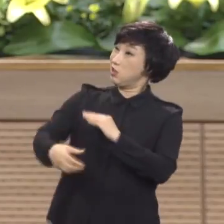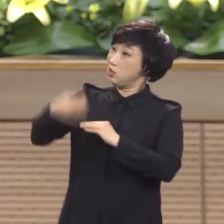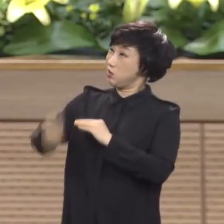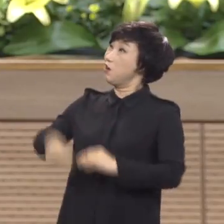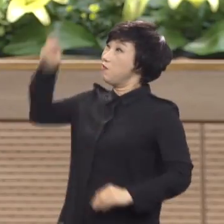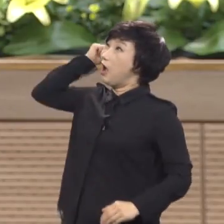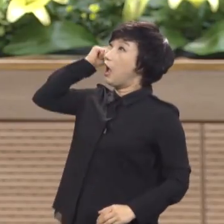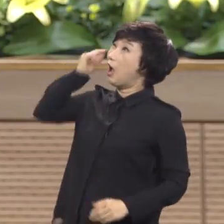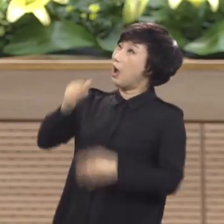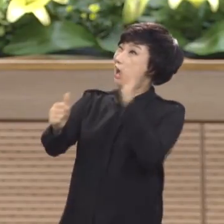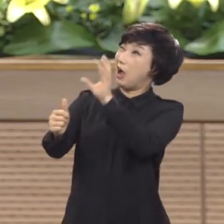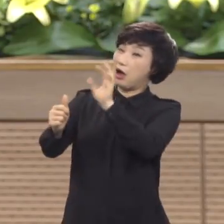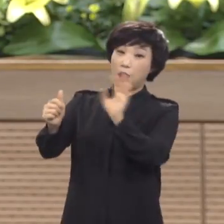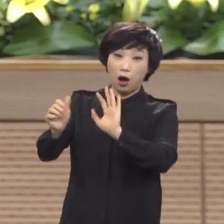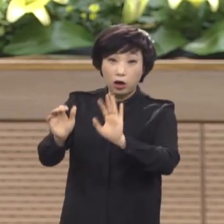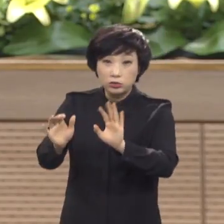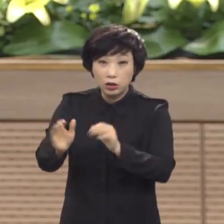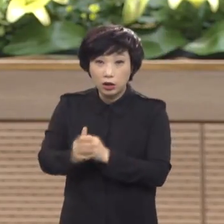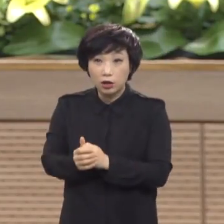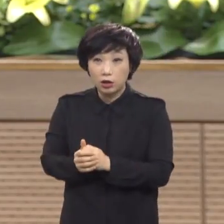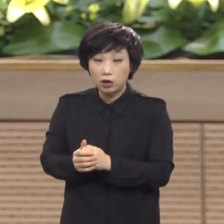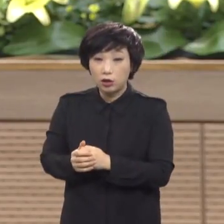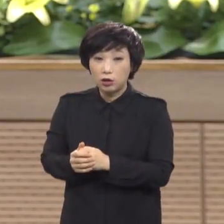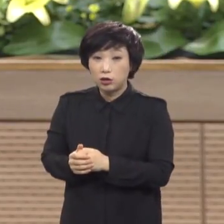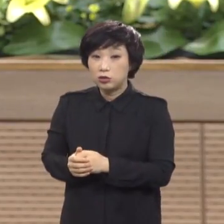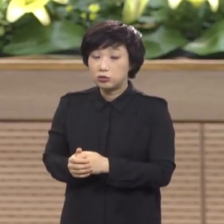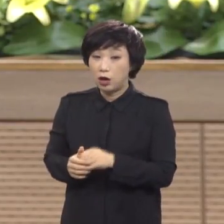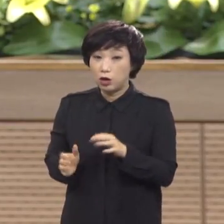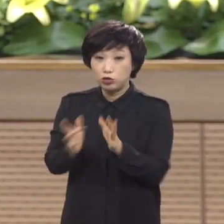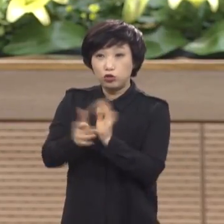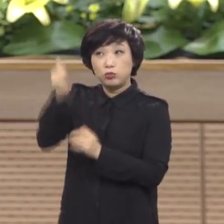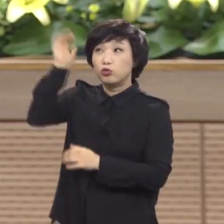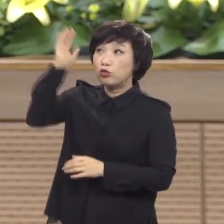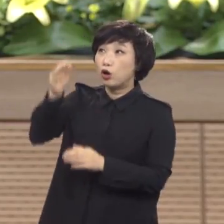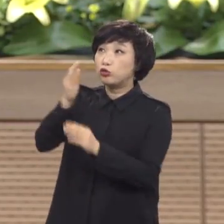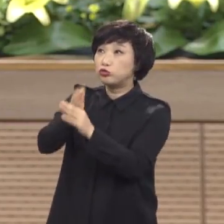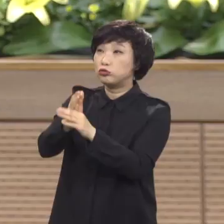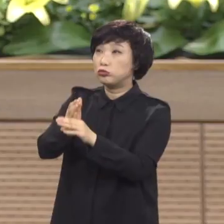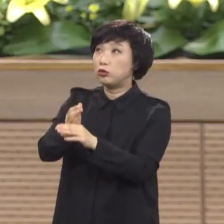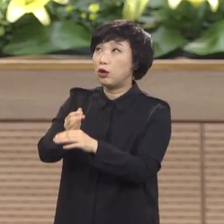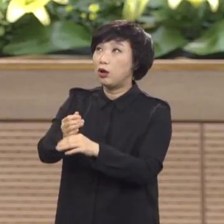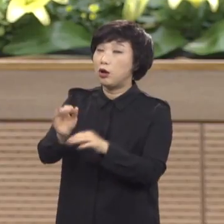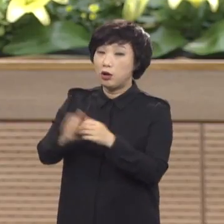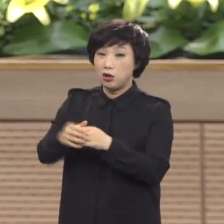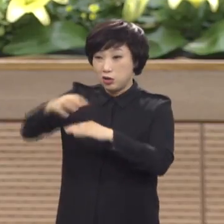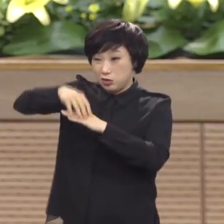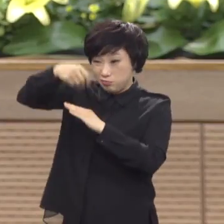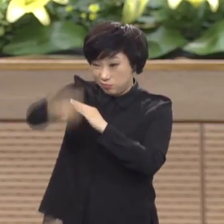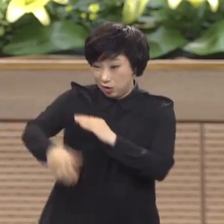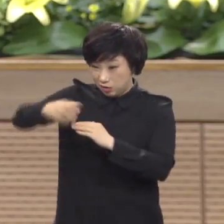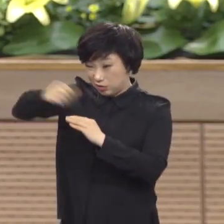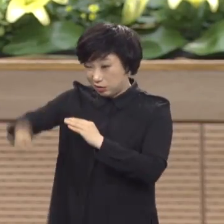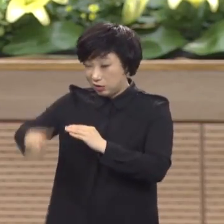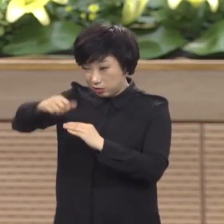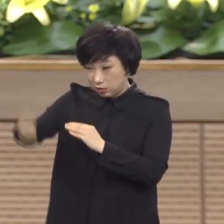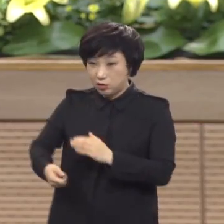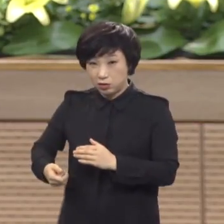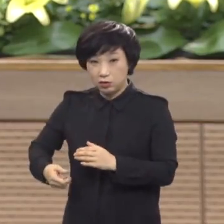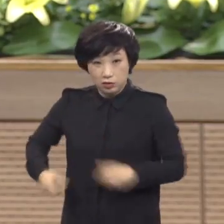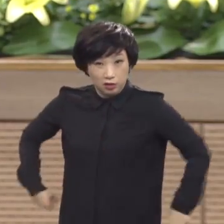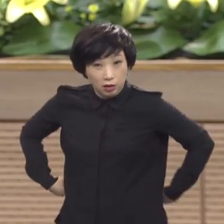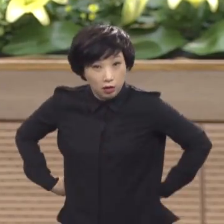뜯어내냐? 하지 않고 뜯어내리는 것을 그대로 두시고 뜯어내린 다음 네